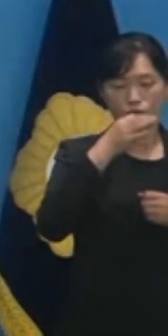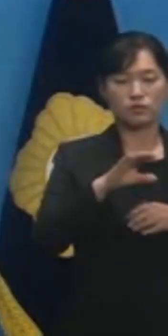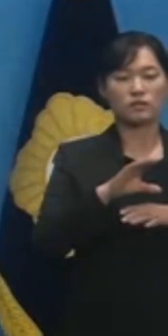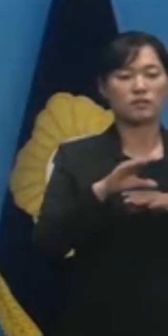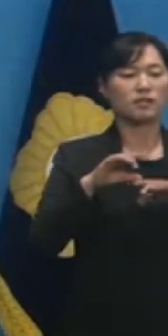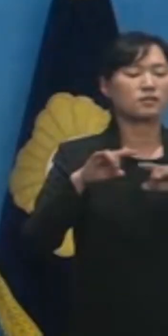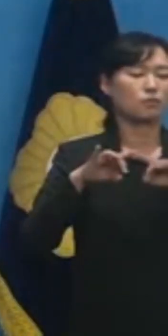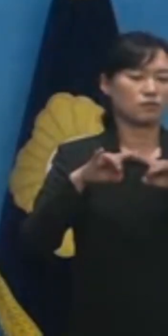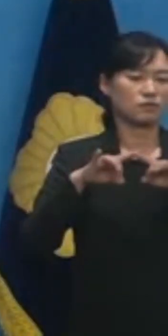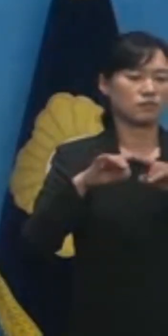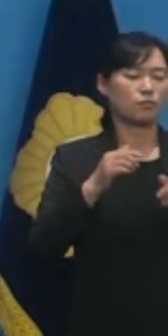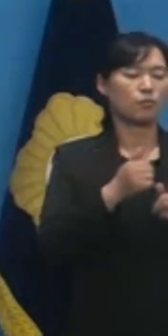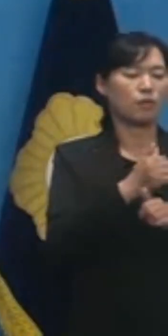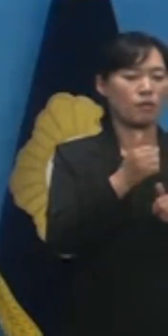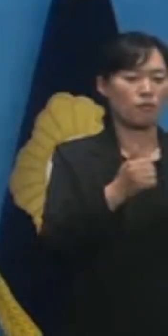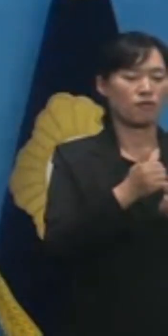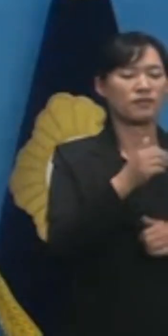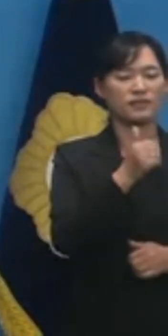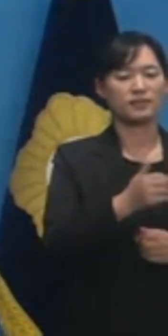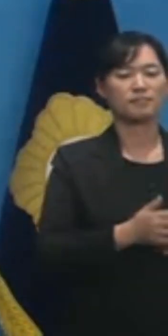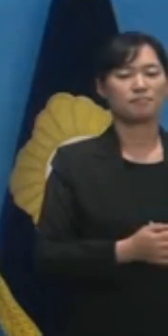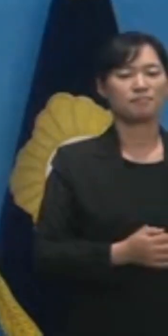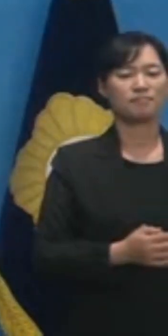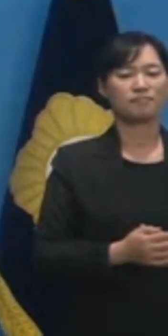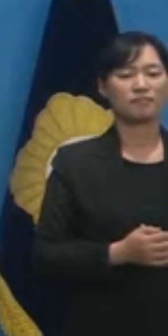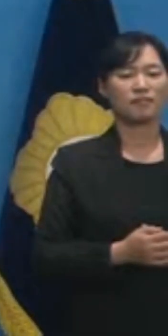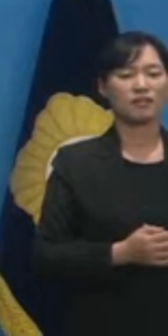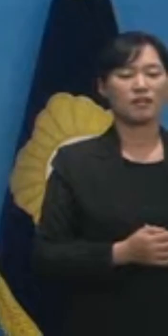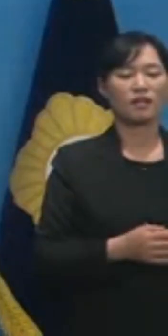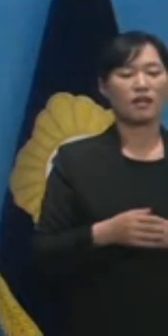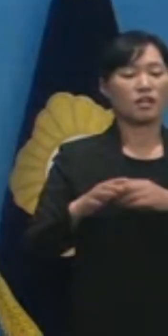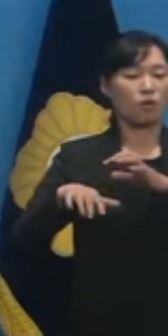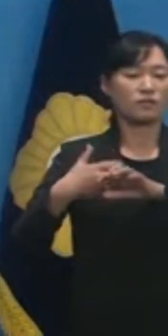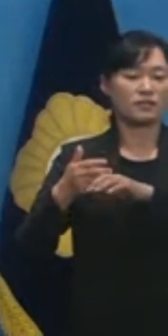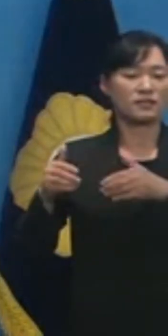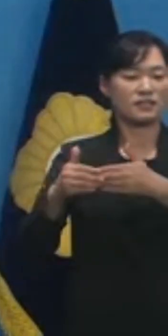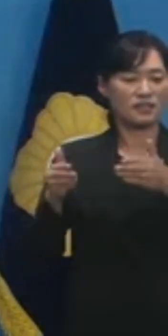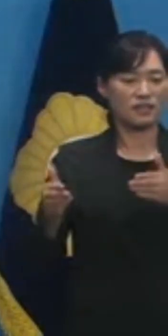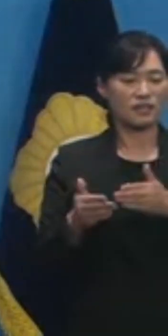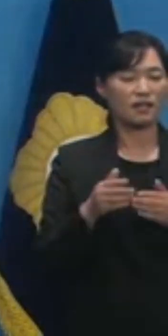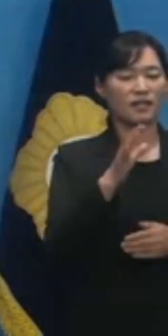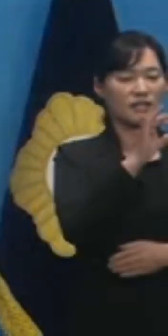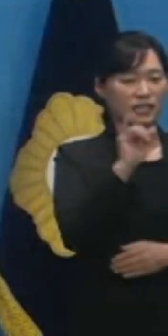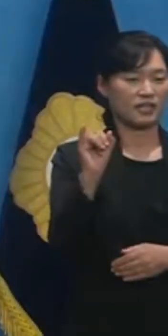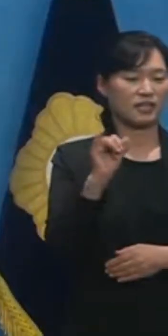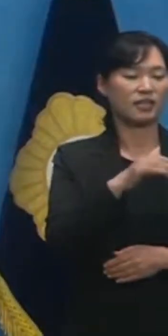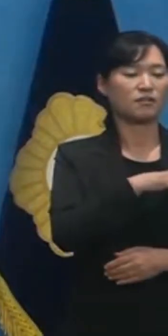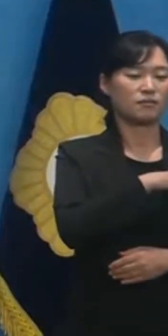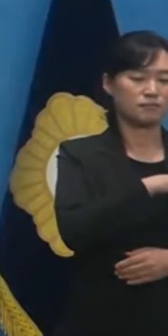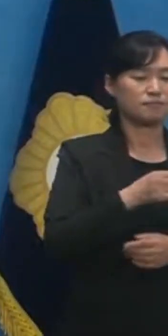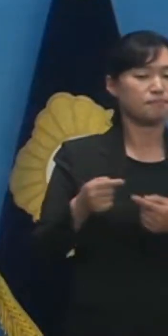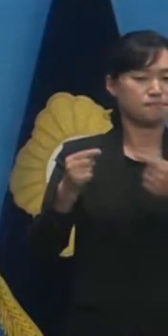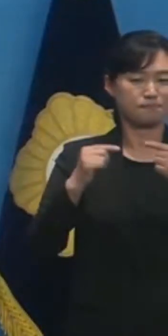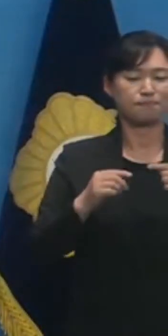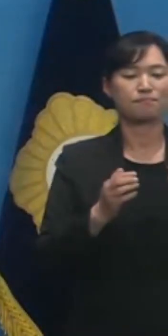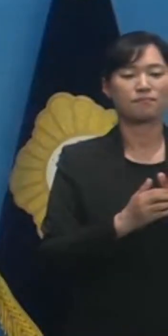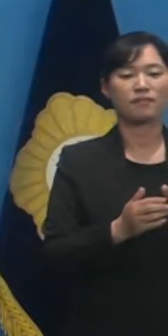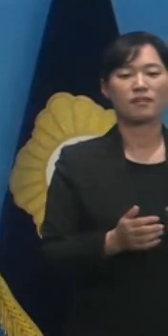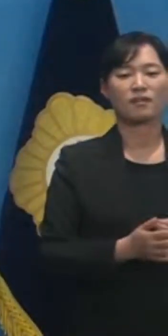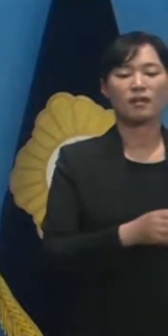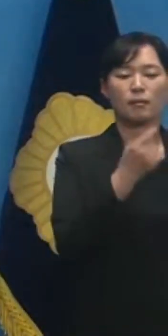과학기술정보통신위원장 최민희 의원입니다. 네, 그리고 조경신당의 이혜민 의원님 참석하셨습니다.